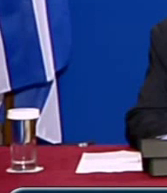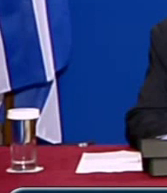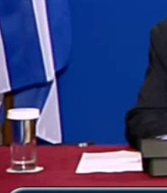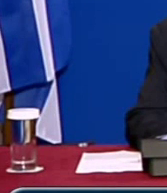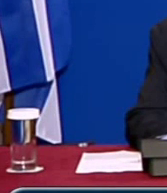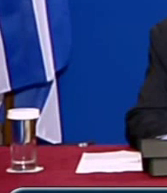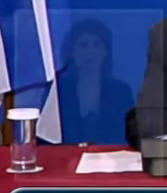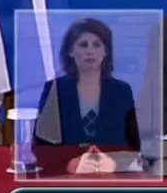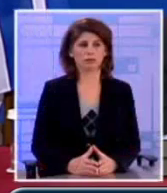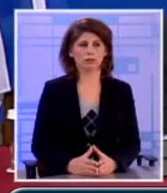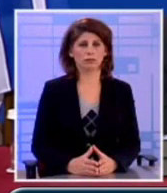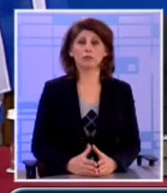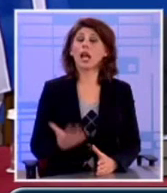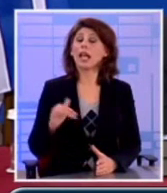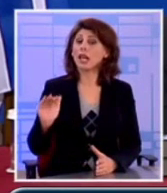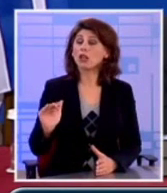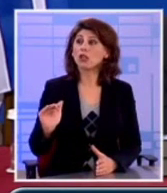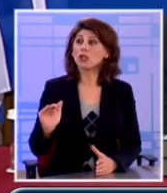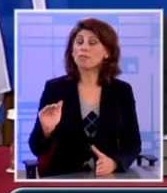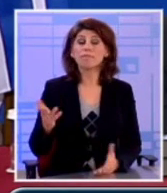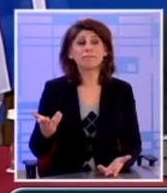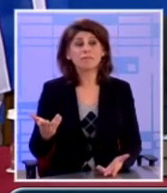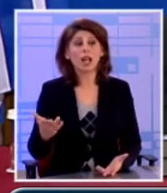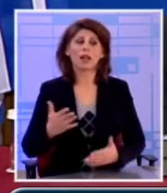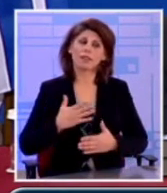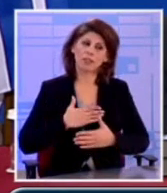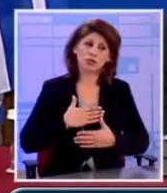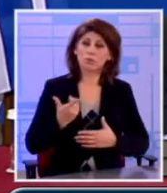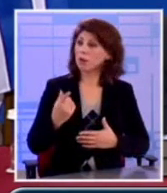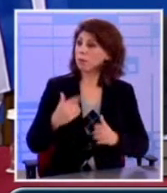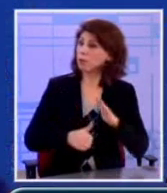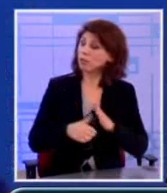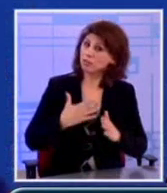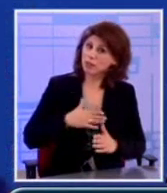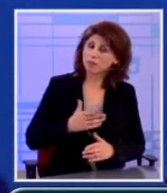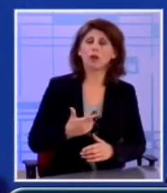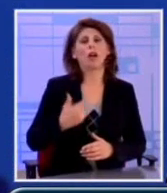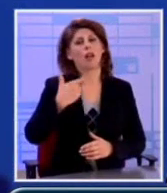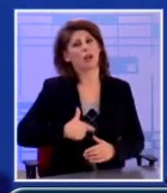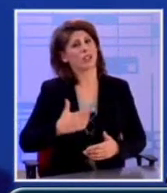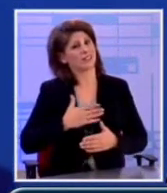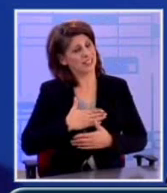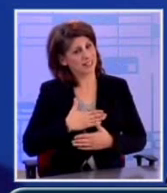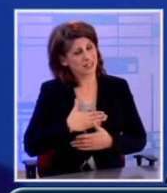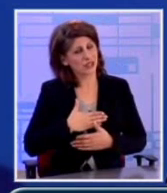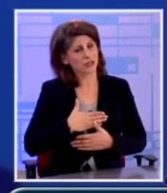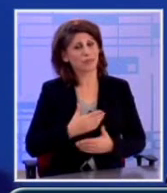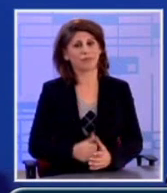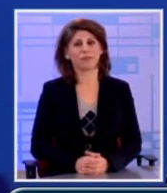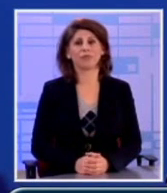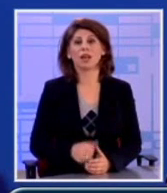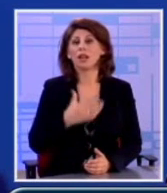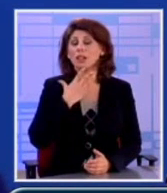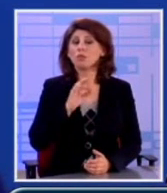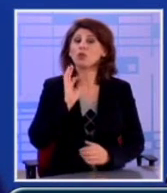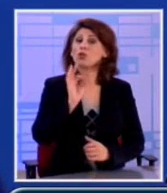να σας ευχαριστήσουμε. Δεν ξέρω αν έχει να προσθέσει κάτι τελευταίο η Πρόεδρος. Εγώ να σας ευχαριστήσω, να σας πω ότι η επιδίωξή μου